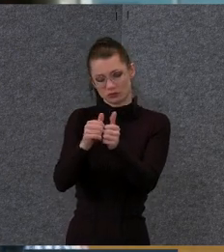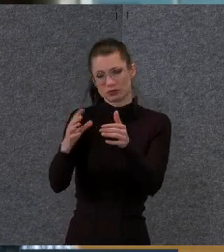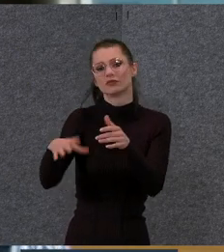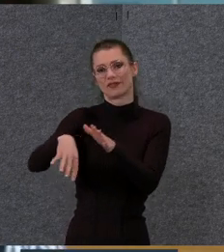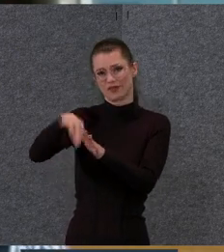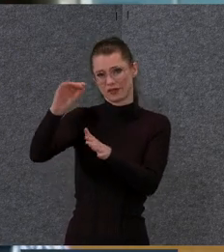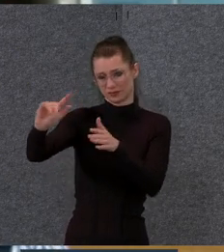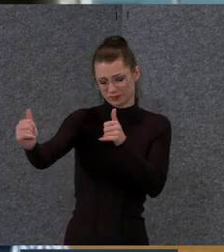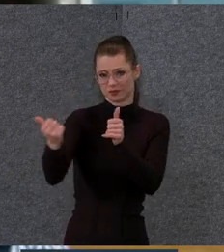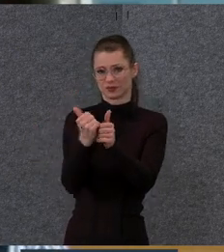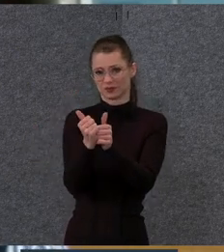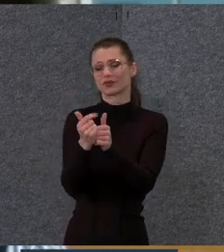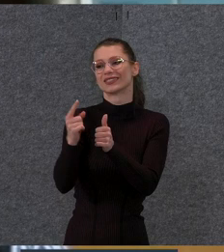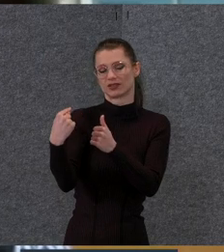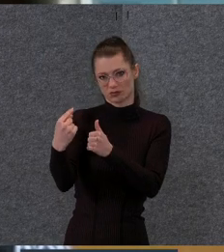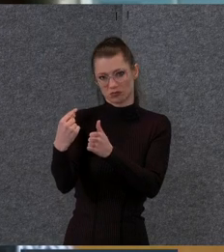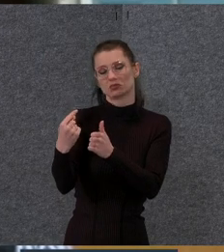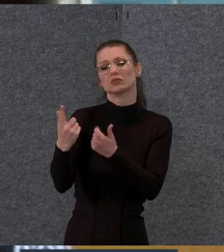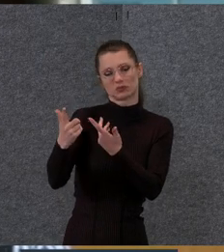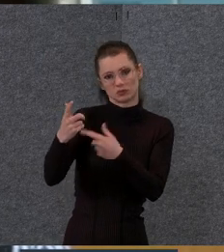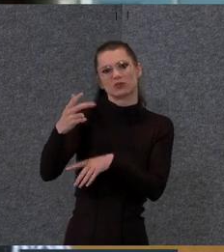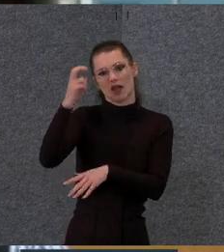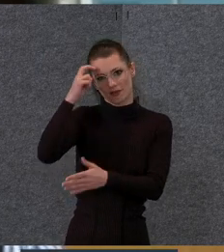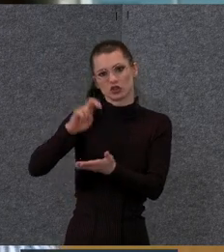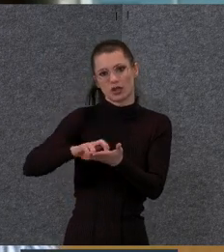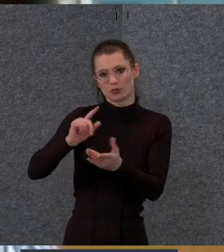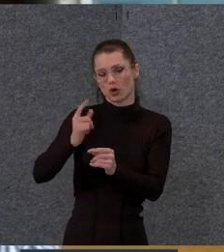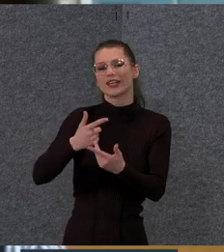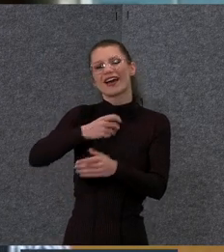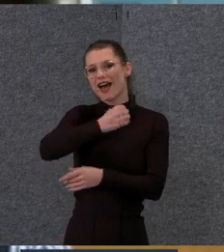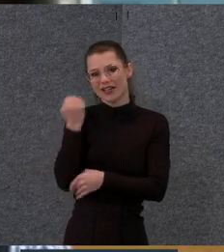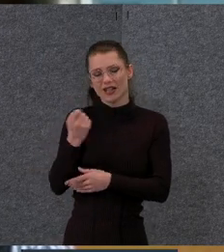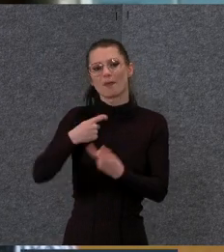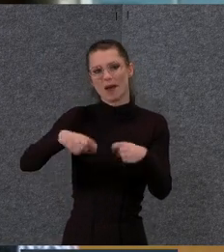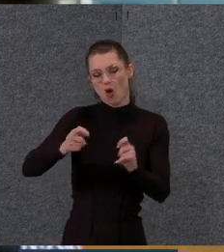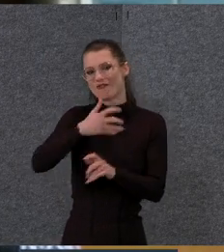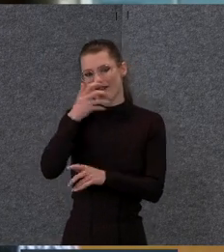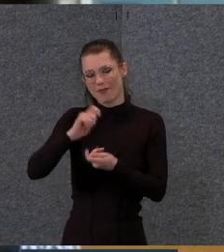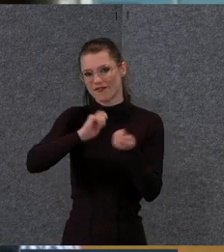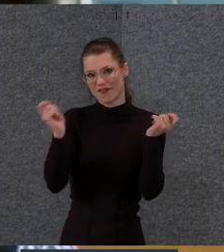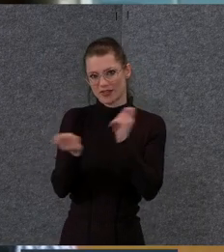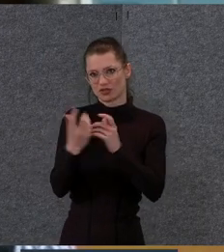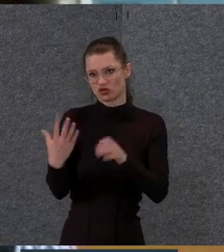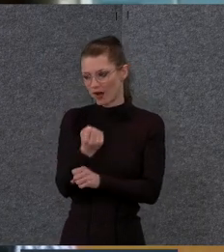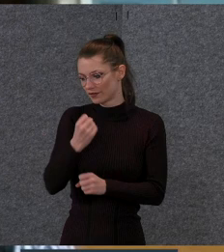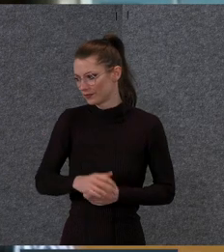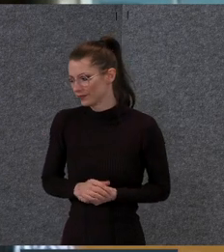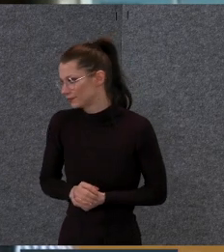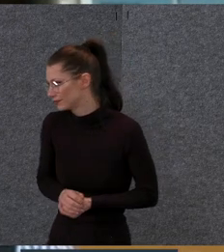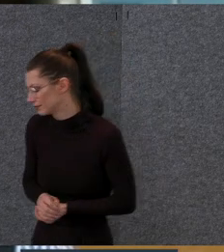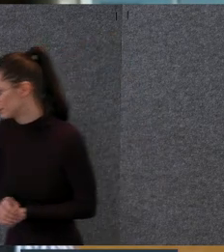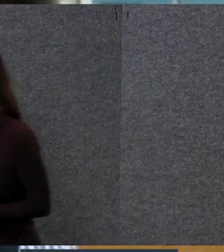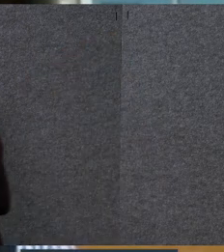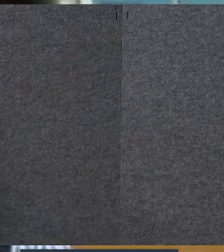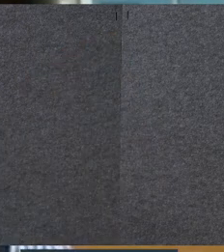wir zubilligen dann in den Verhandlungen, dass wir wirklich eine radikale Bauwende und Wärmewende hinkriegen. Das ist das Klimaschutzpotenzial, was wir in